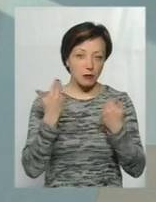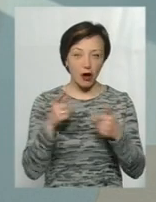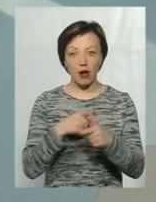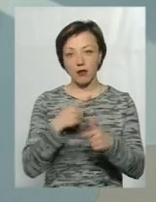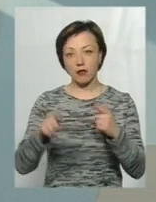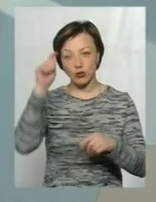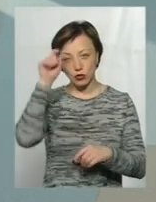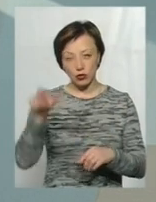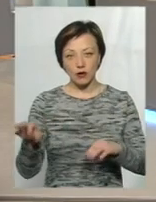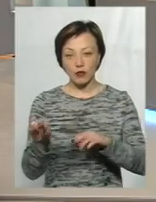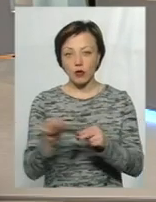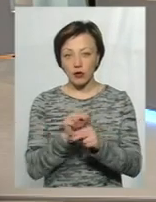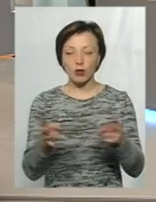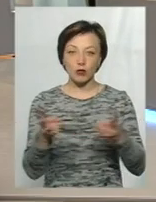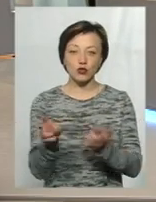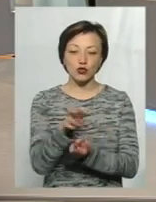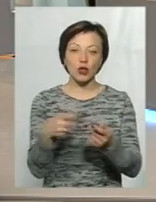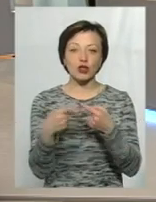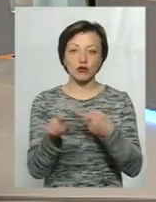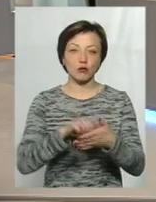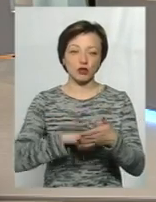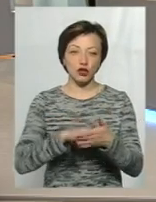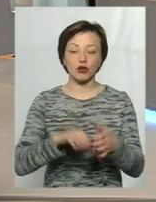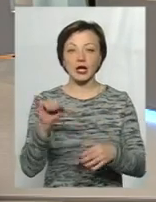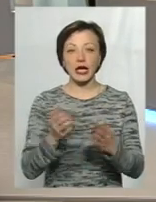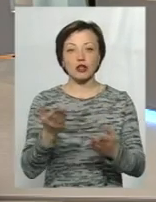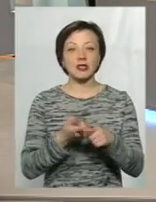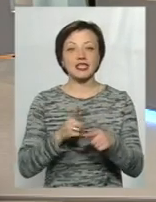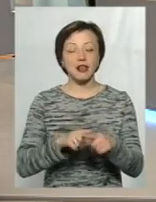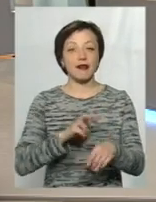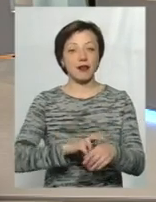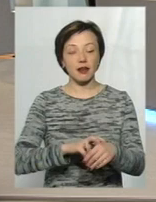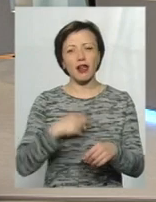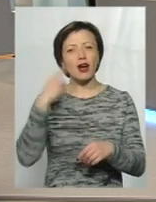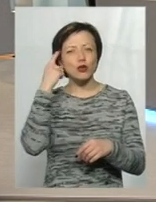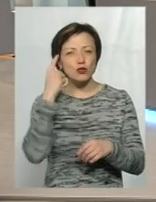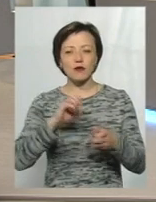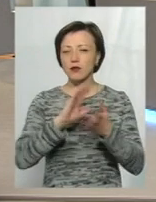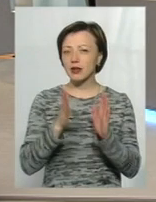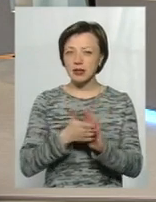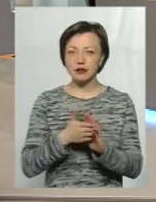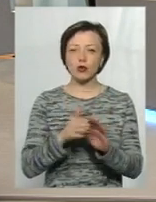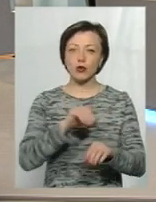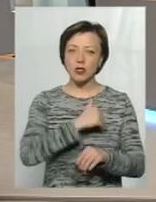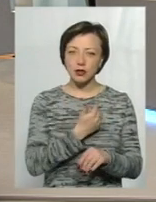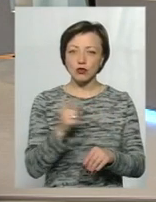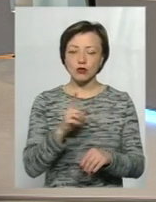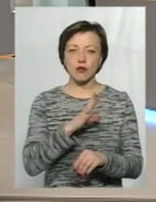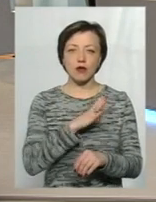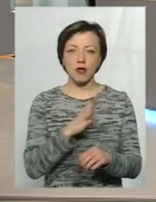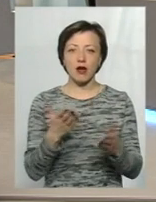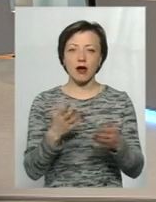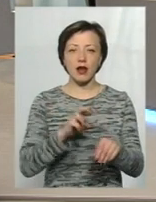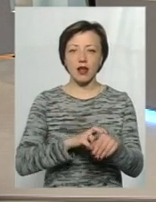чоловік пролікувався, значить необхідно шукати іншу причину. І якщо цей лікар, ну я думаю, що в принципі дуже хотілося б, щоб була якась